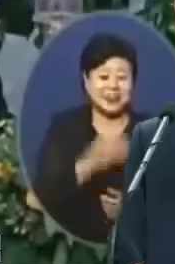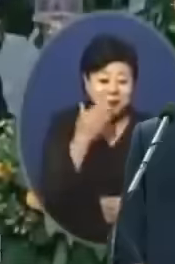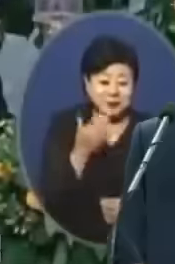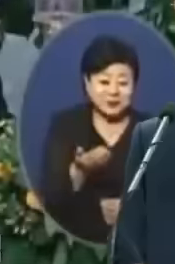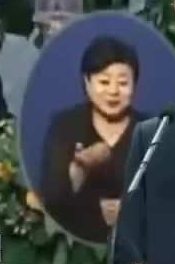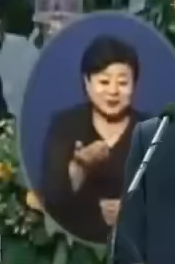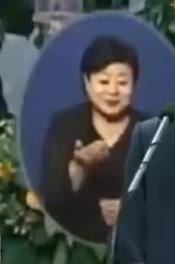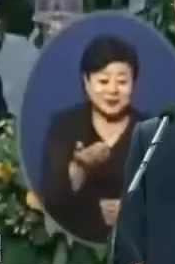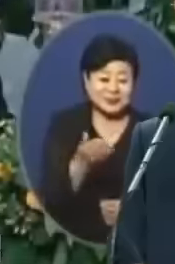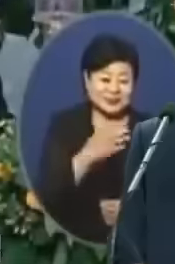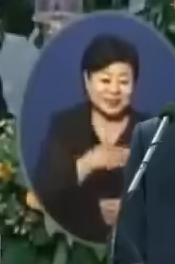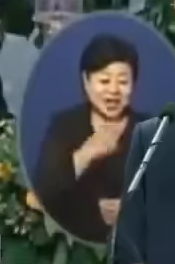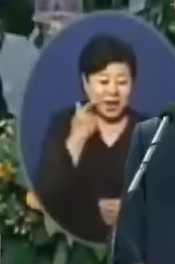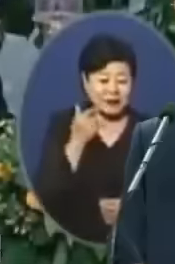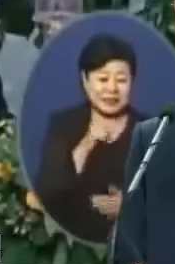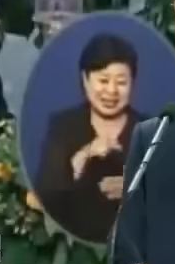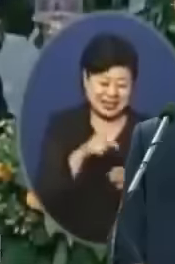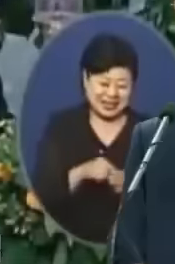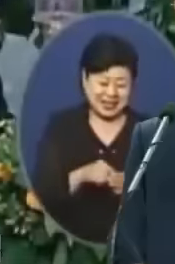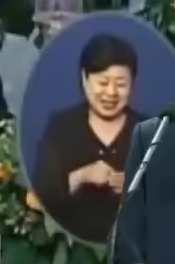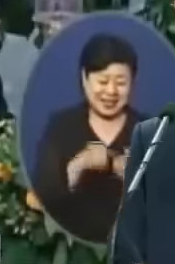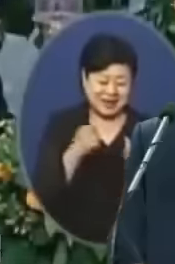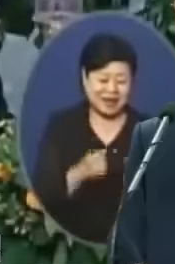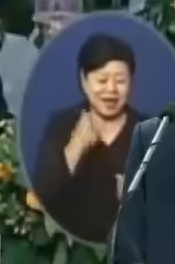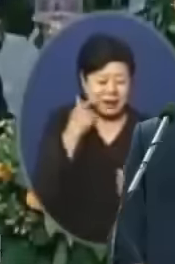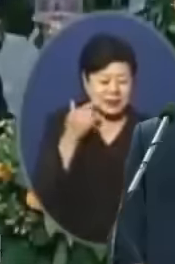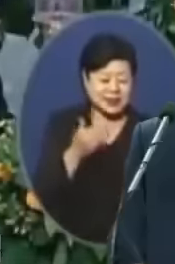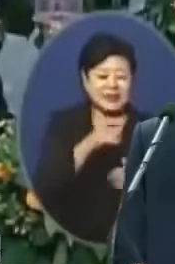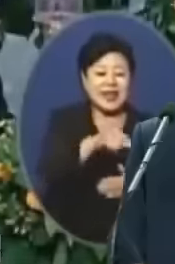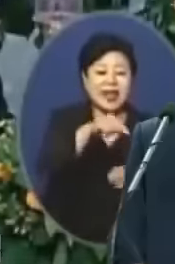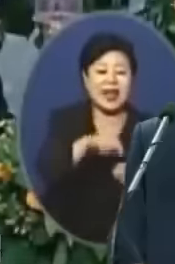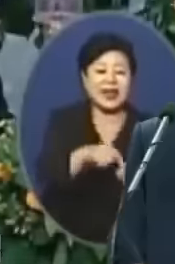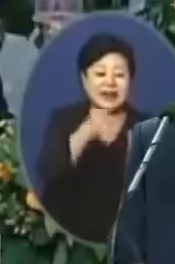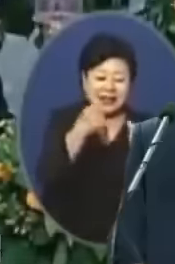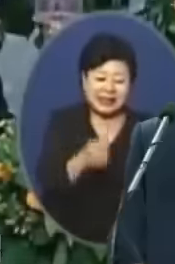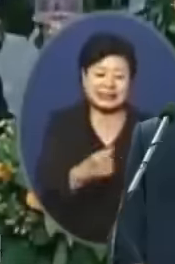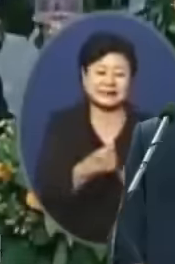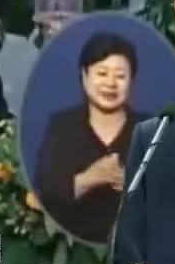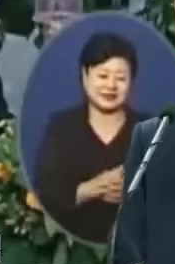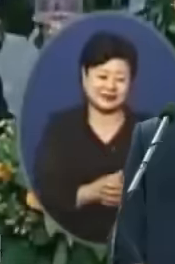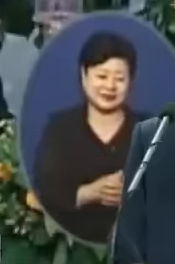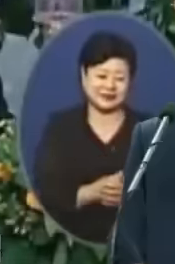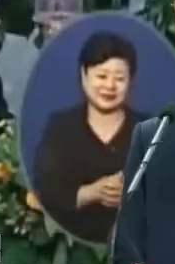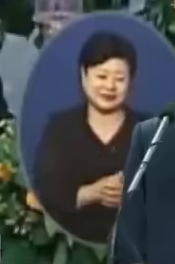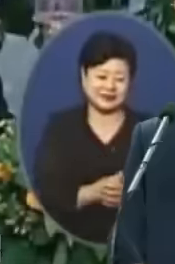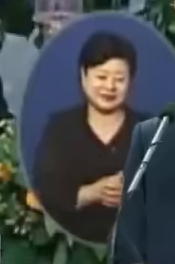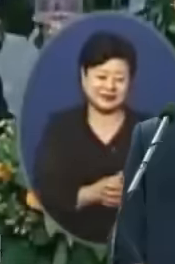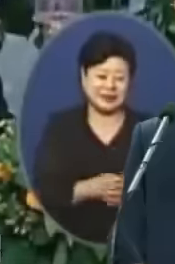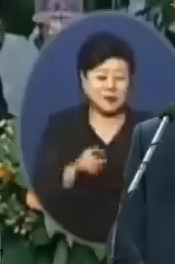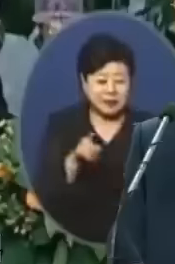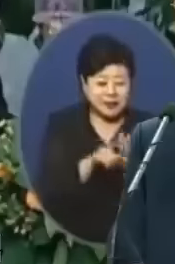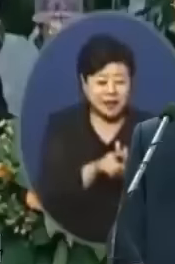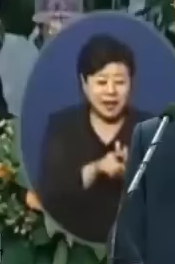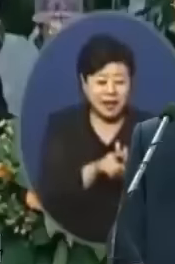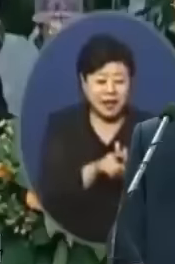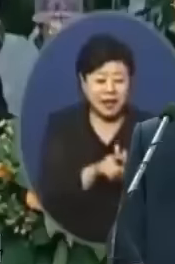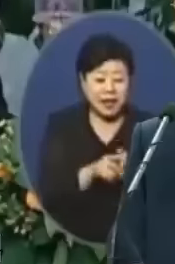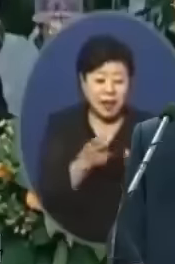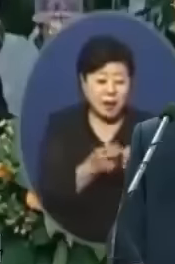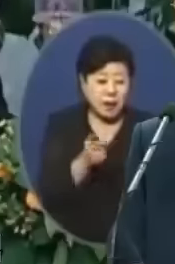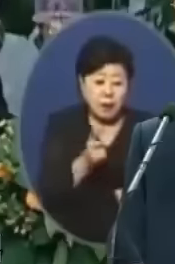여러분, 내가 아버지 안에 그하고 아버지께서 내 안에 계심을 믿어라. 어떻게